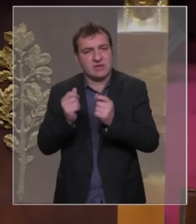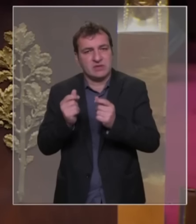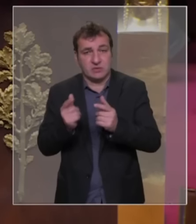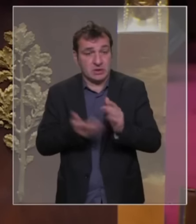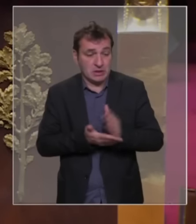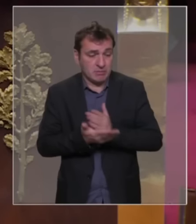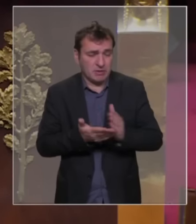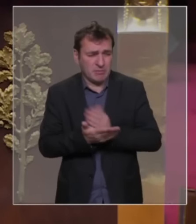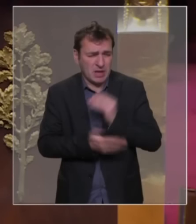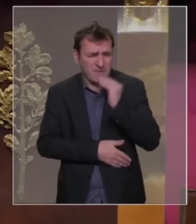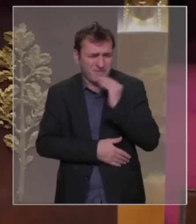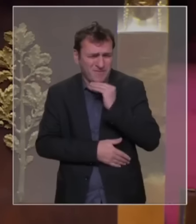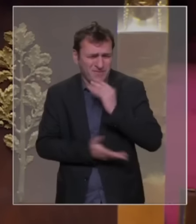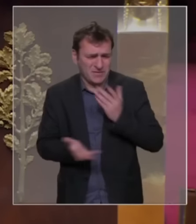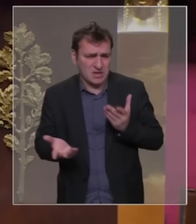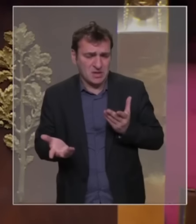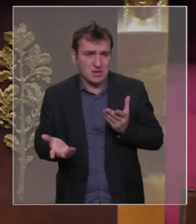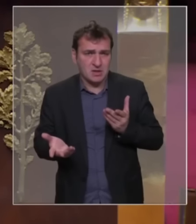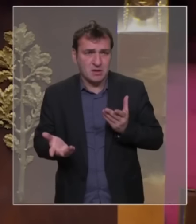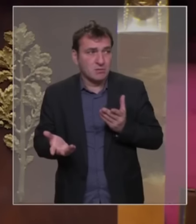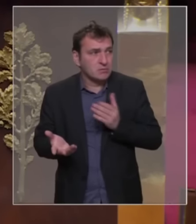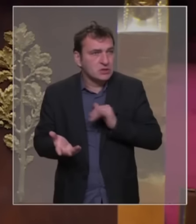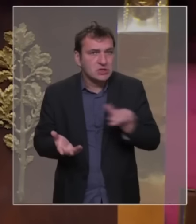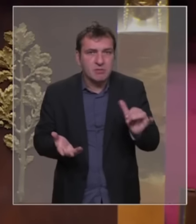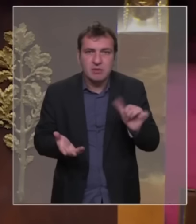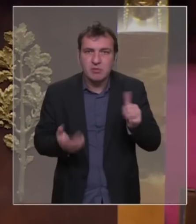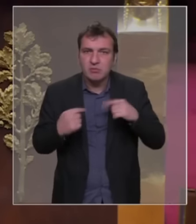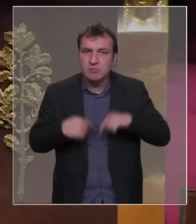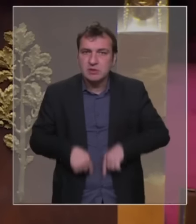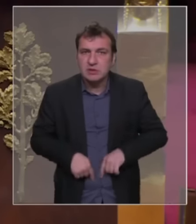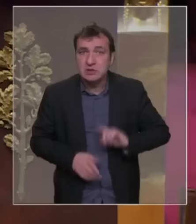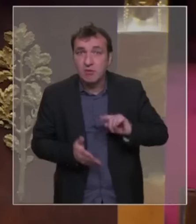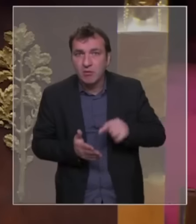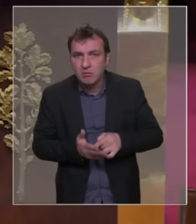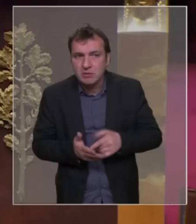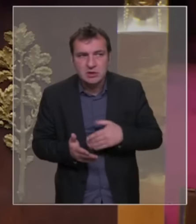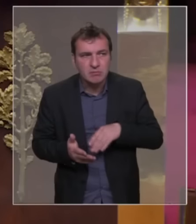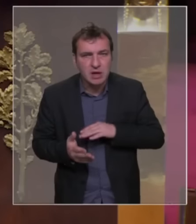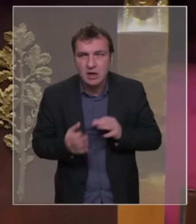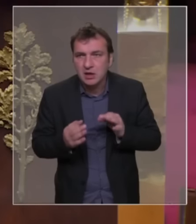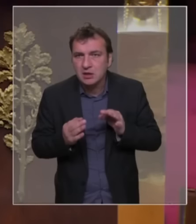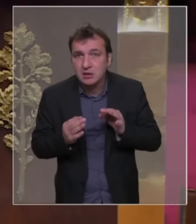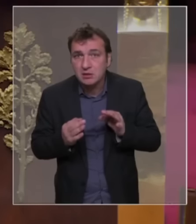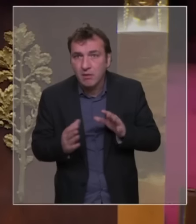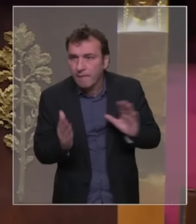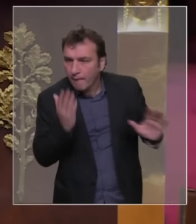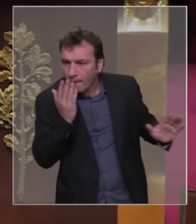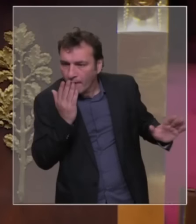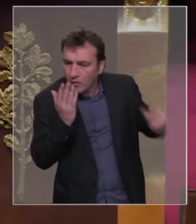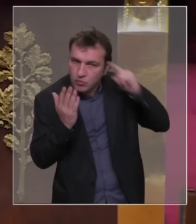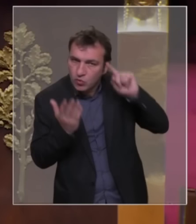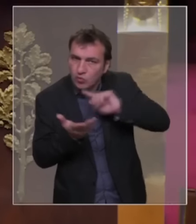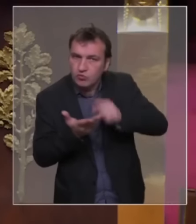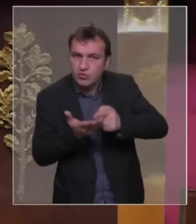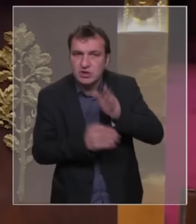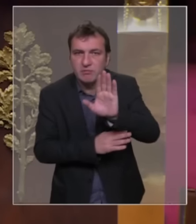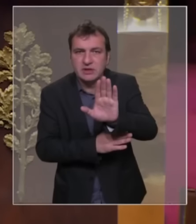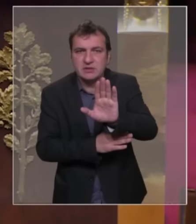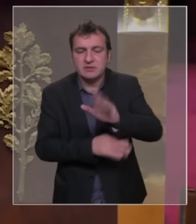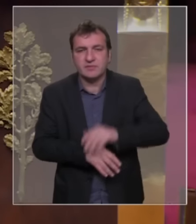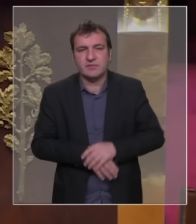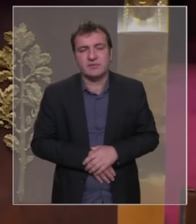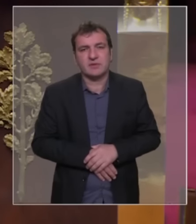urgence, jamais un Premier ministre n'a été contraint par aussi peu de temps pour présenter un budget.